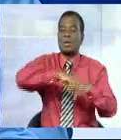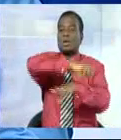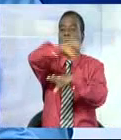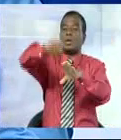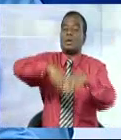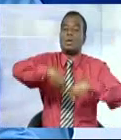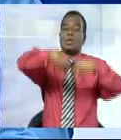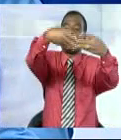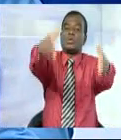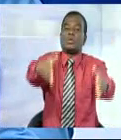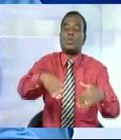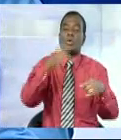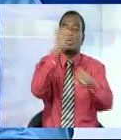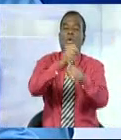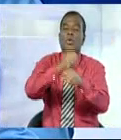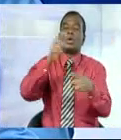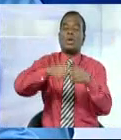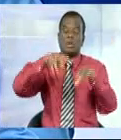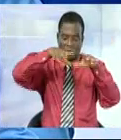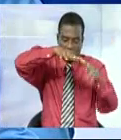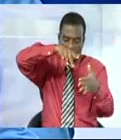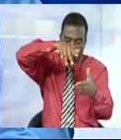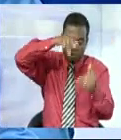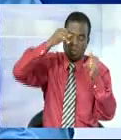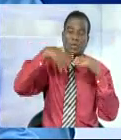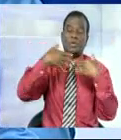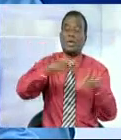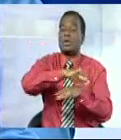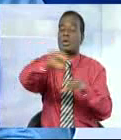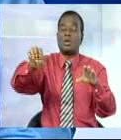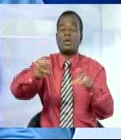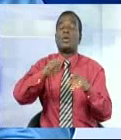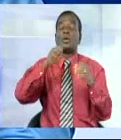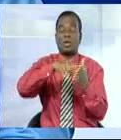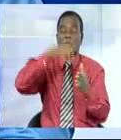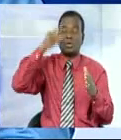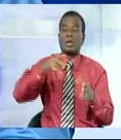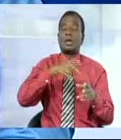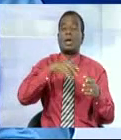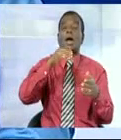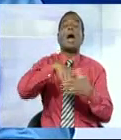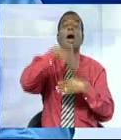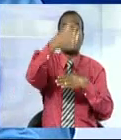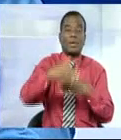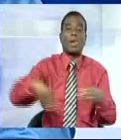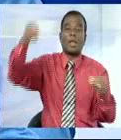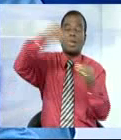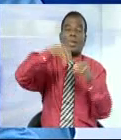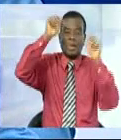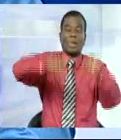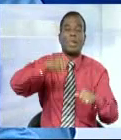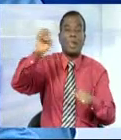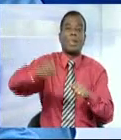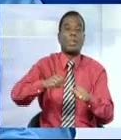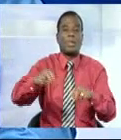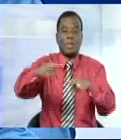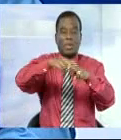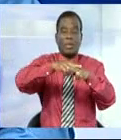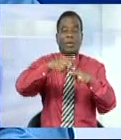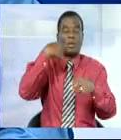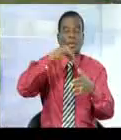à offrir des emplois à des étudiants de l'INPHB. En retour, l'Institut va renforcer les capacités des cheminots.